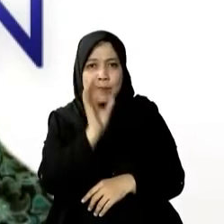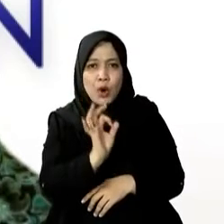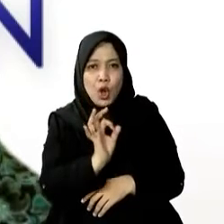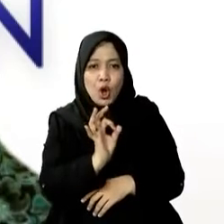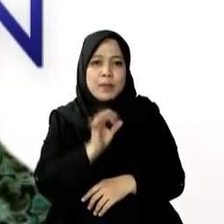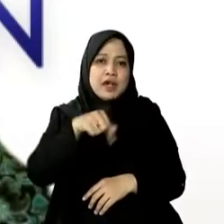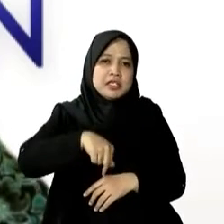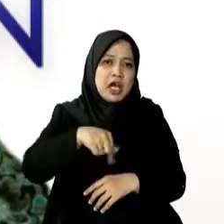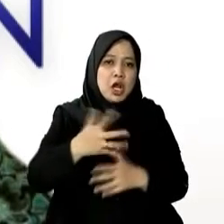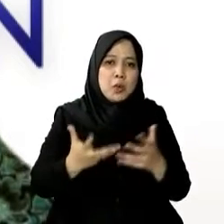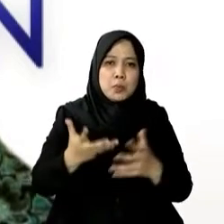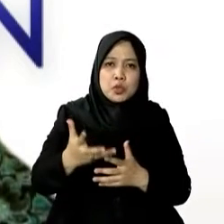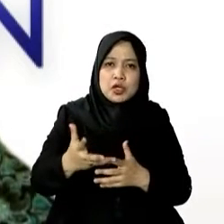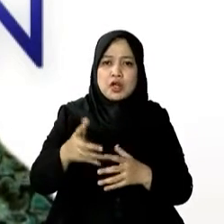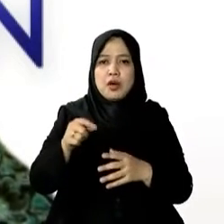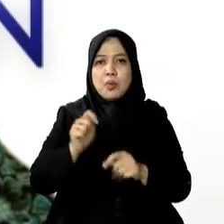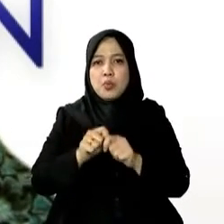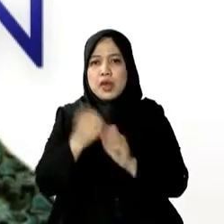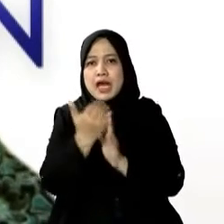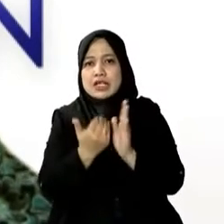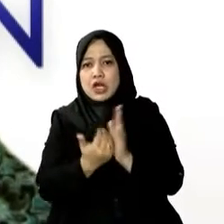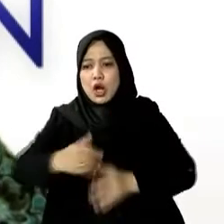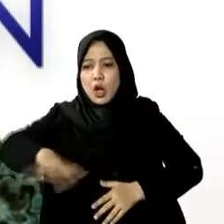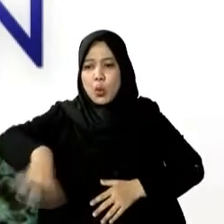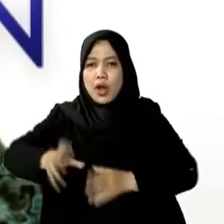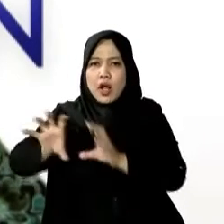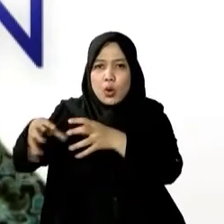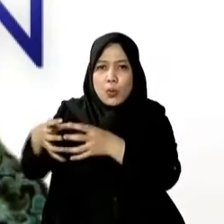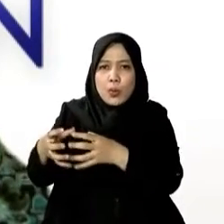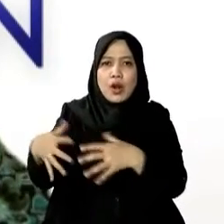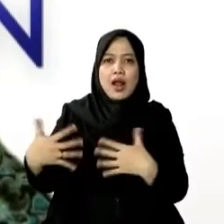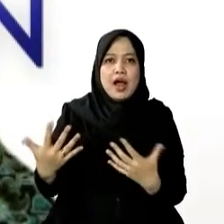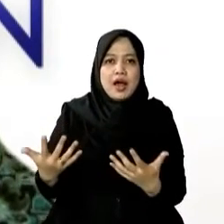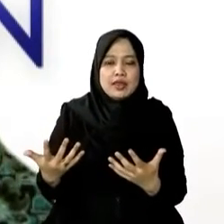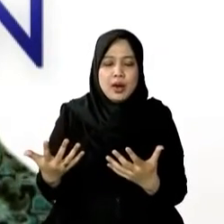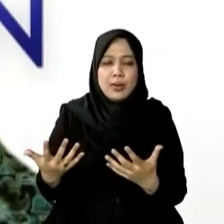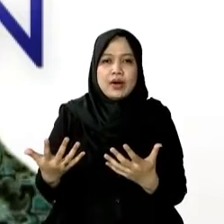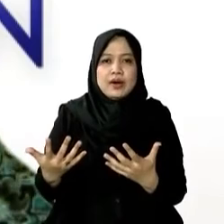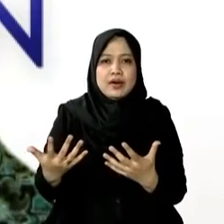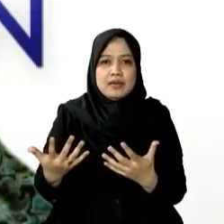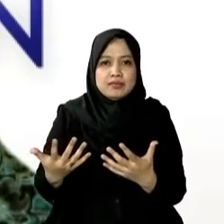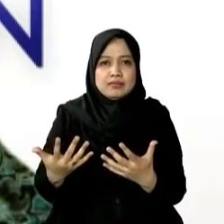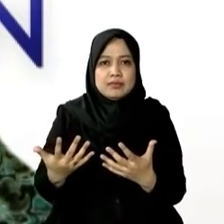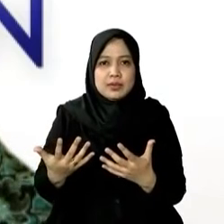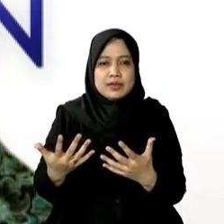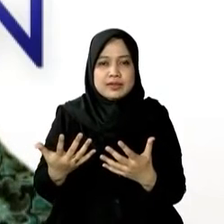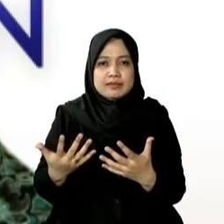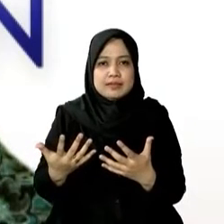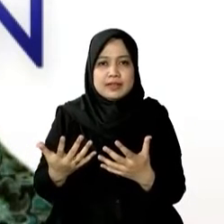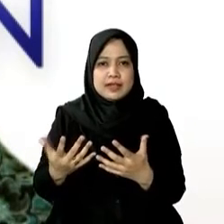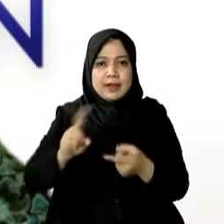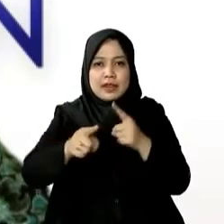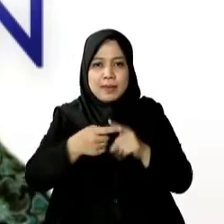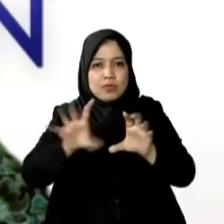itu kumpul keluarga entah itu berkumpul bersama dengan klubnya mereka